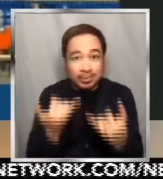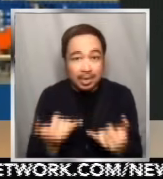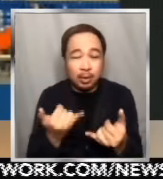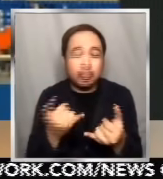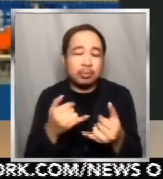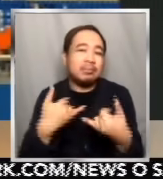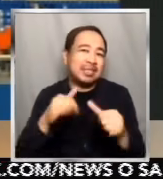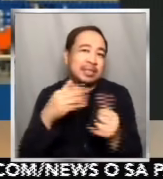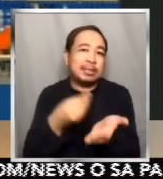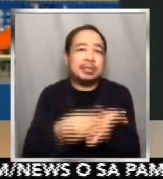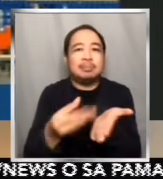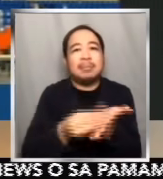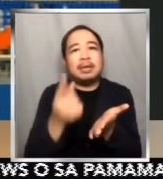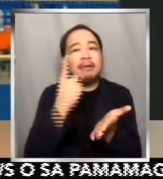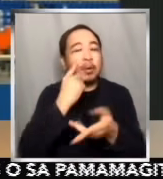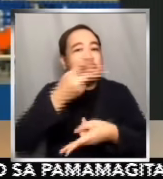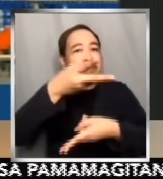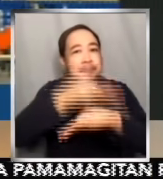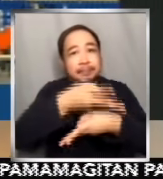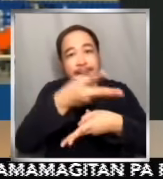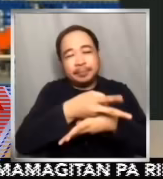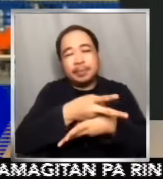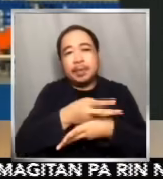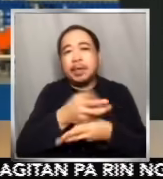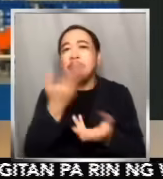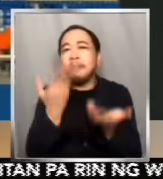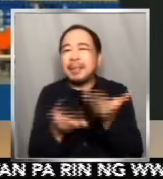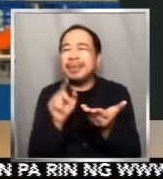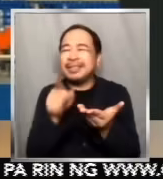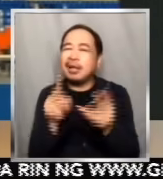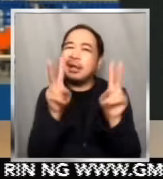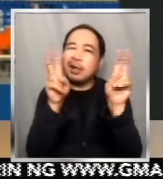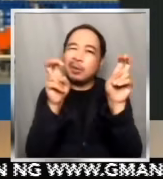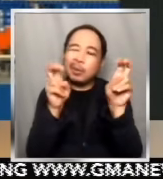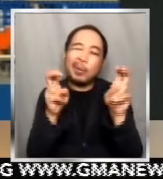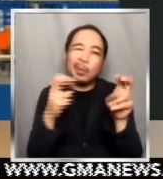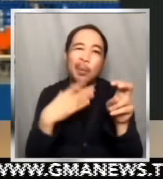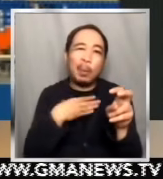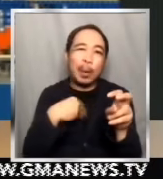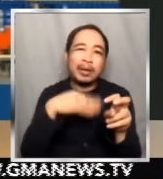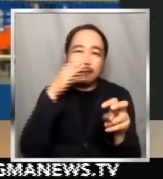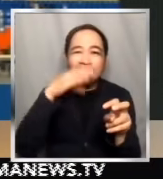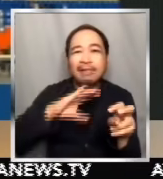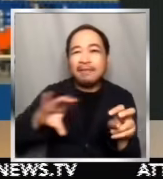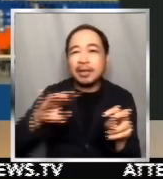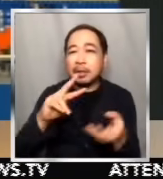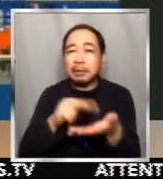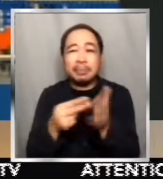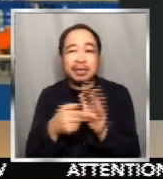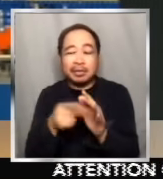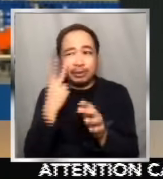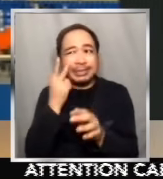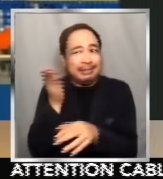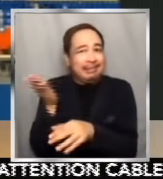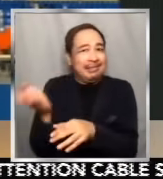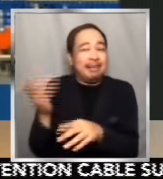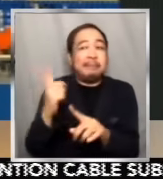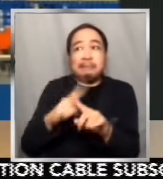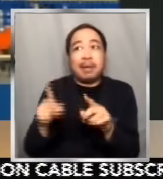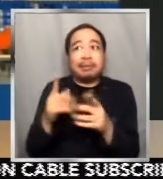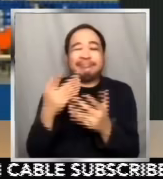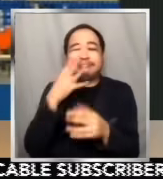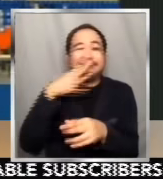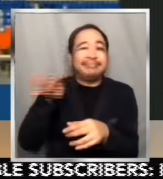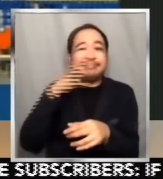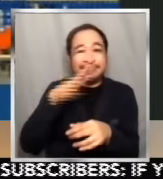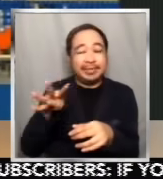Hindi kaya magiging white elephant ang mga facilities na ito? 9.5 bilyong pisong na